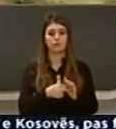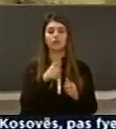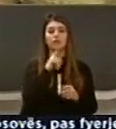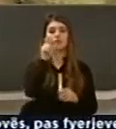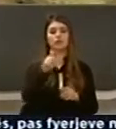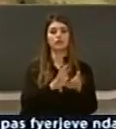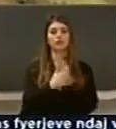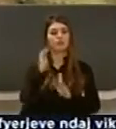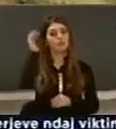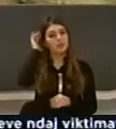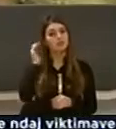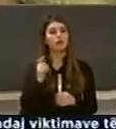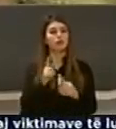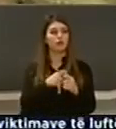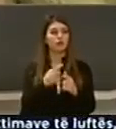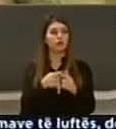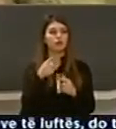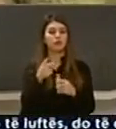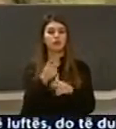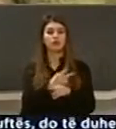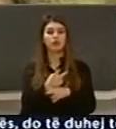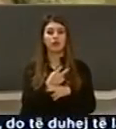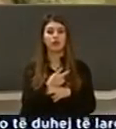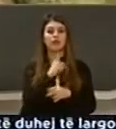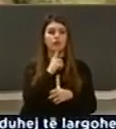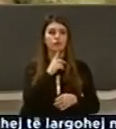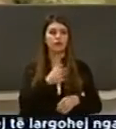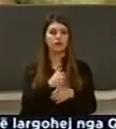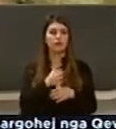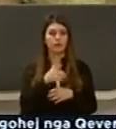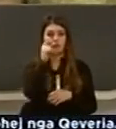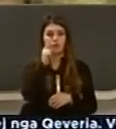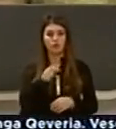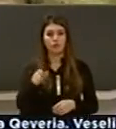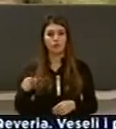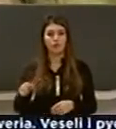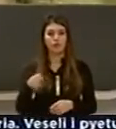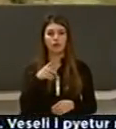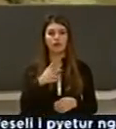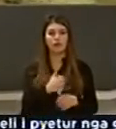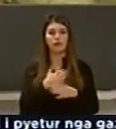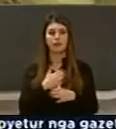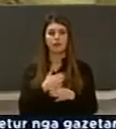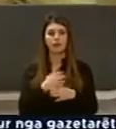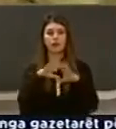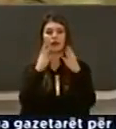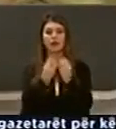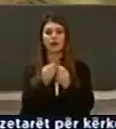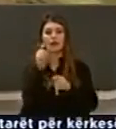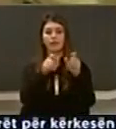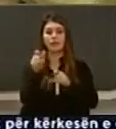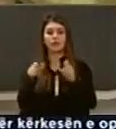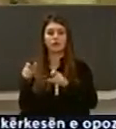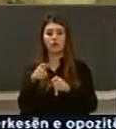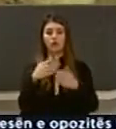ministra e premtime të populiste elektorale për të përkrahur prodhuesit vendor, të mbështetin nga shteti të gjithë ata që